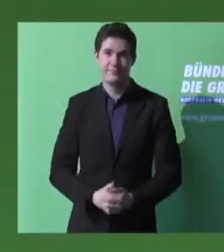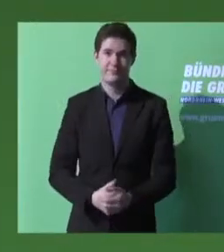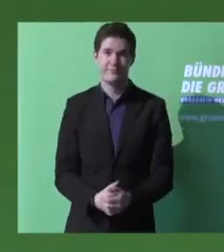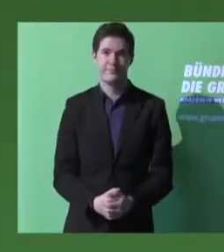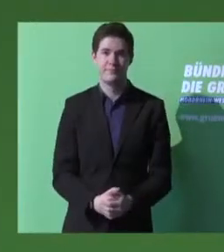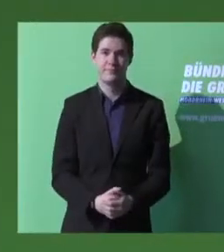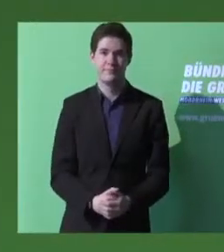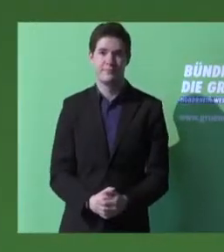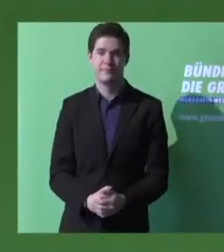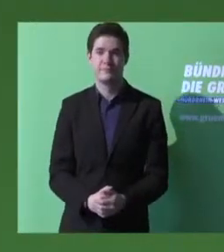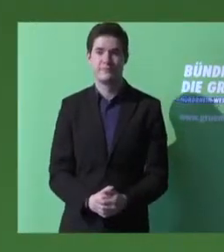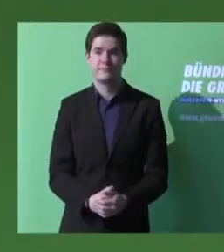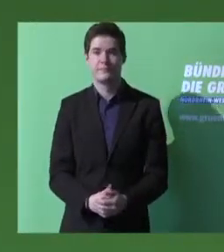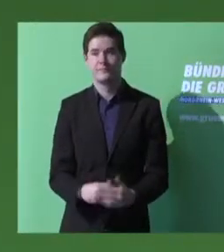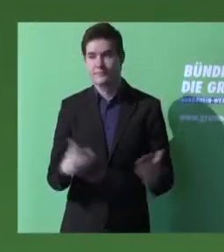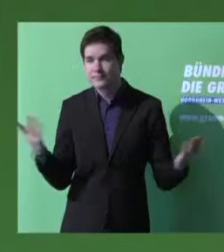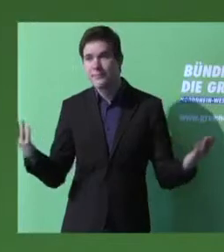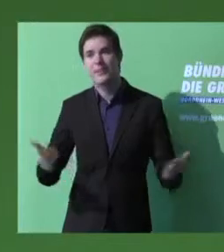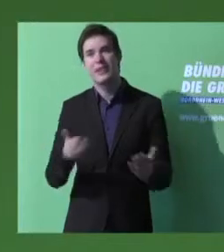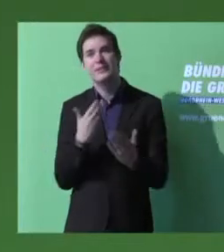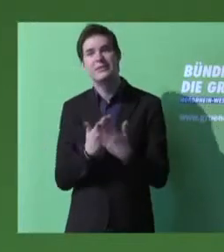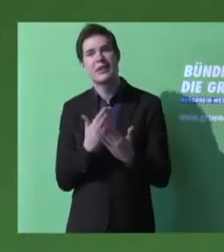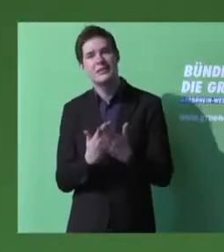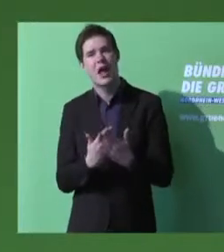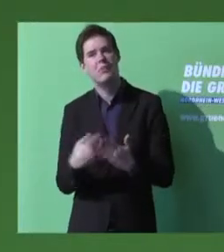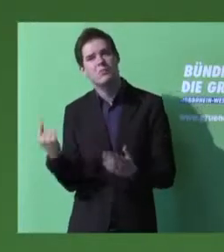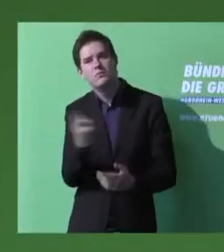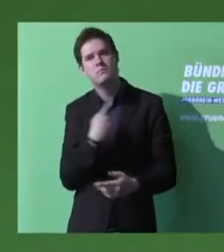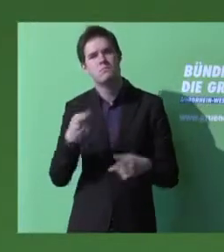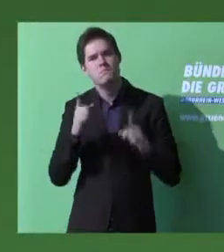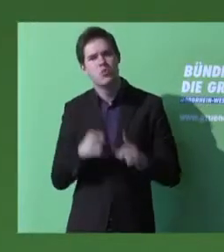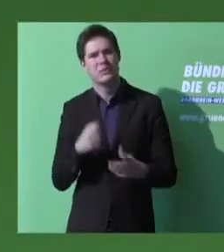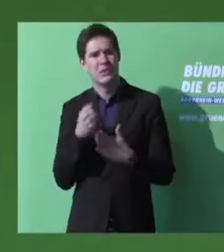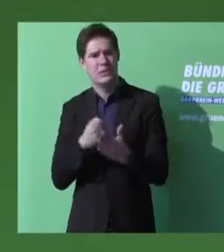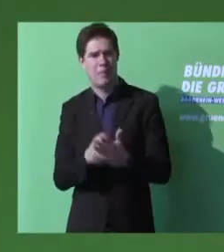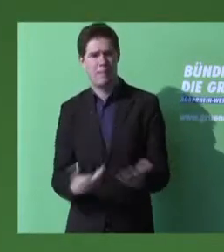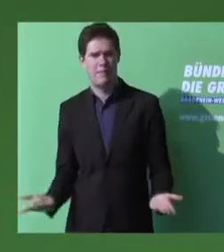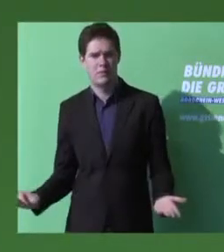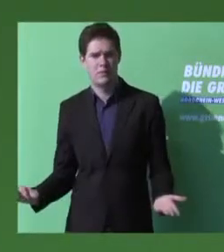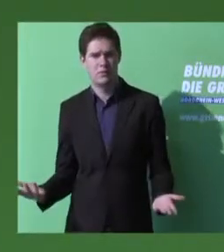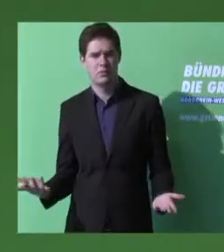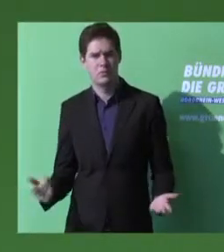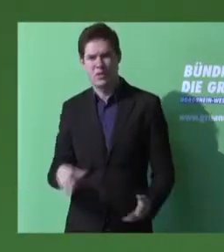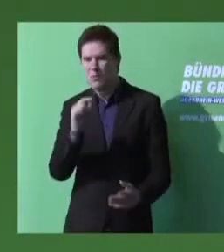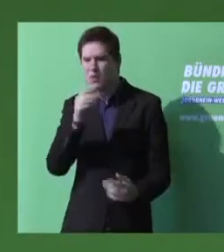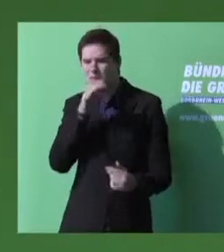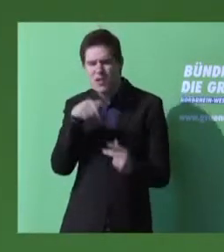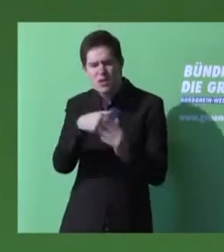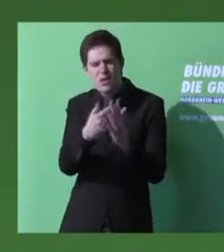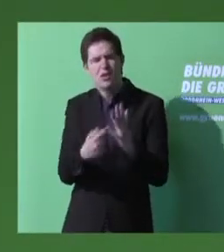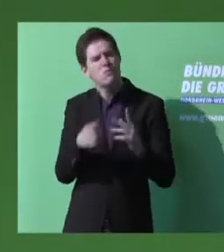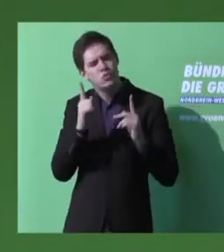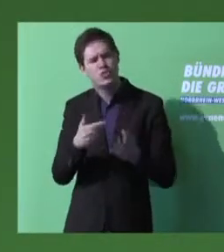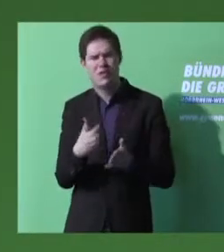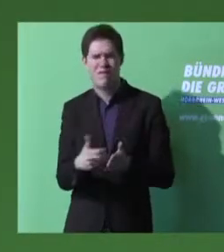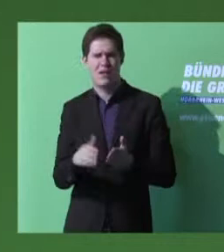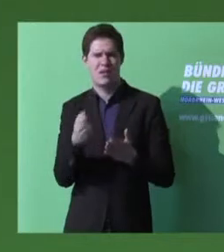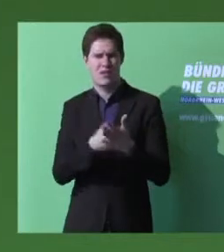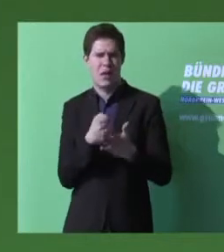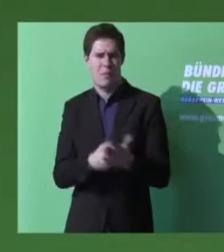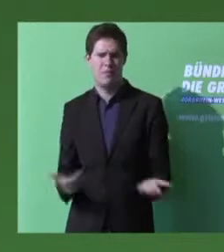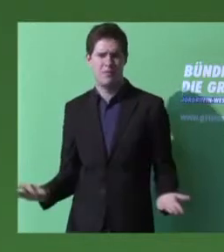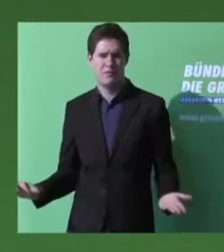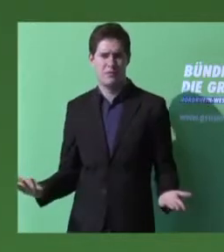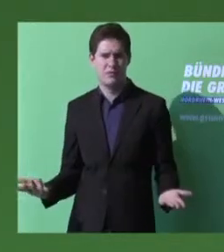Und deshalb lohnt es sich zu kämpfen. Und deshalb lohnt es sich auch in vielen anderen Punkten zu kämpfen. Wir haben vorne die Bürgerinitiative